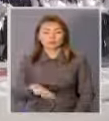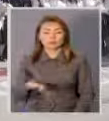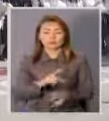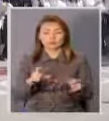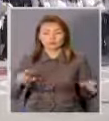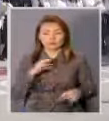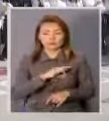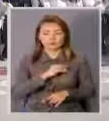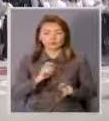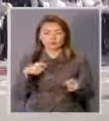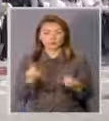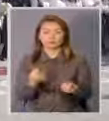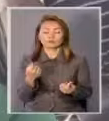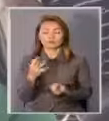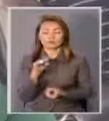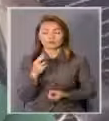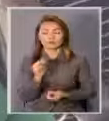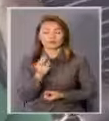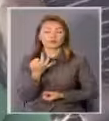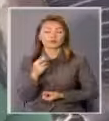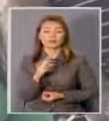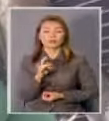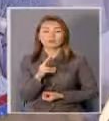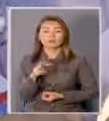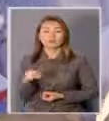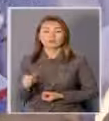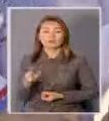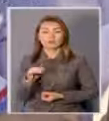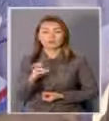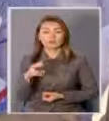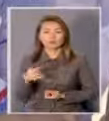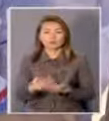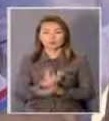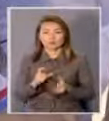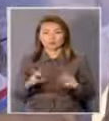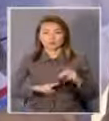мектептер пайдалануға беріліп, Бірлік, Көктем, Еркінқала 2 тасқалада жаңа